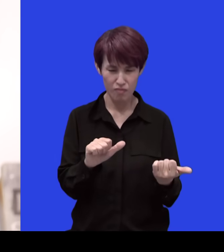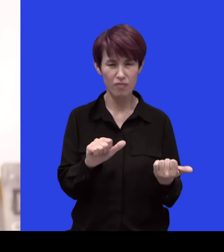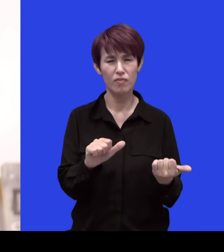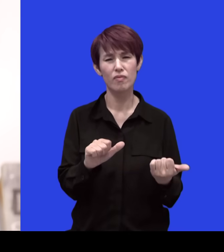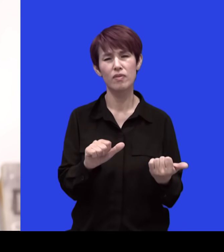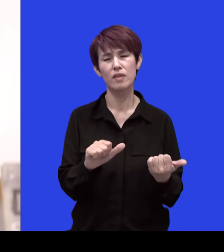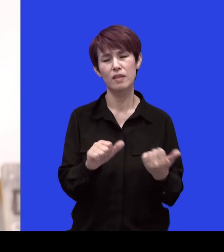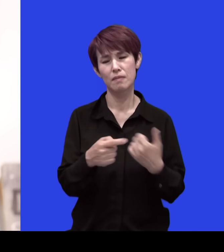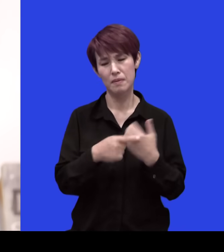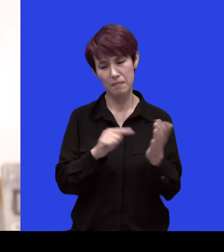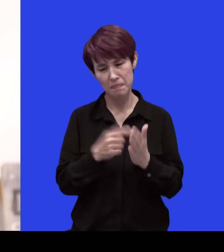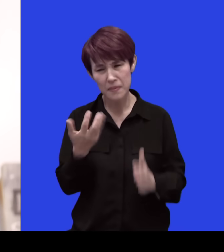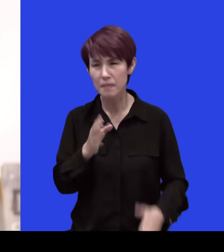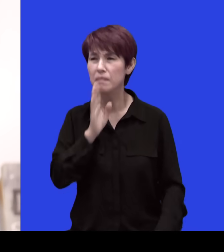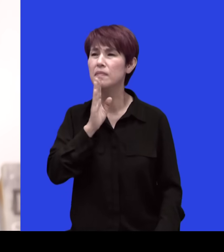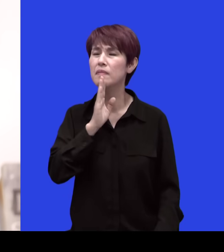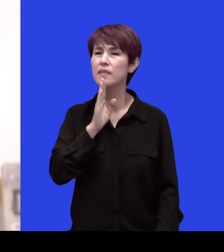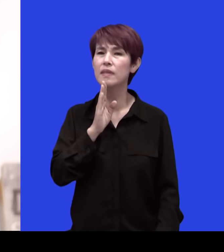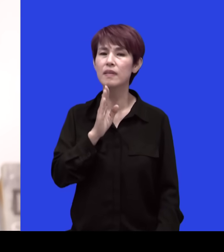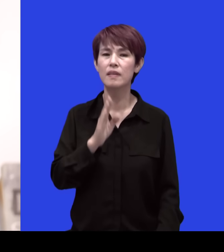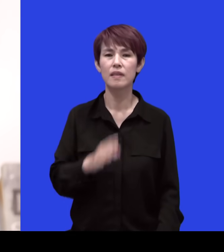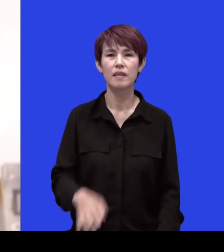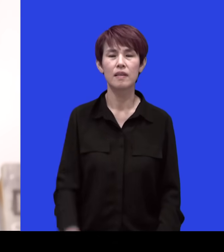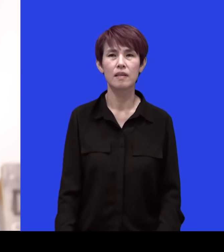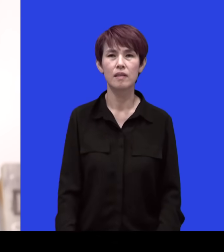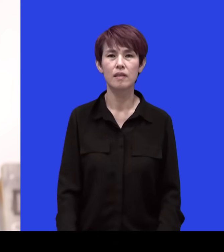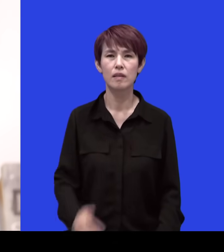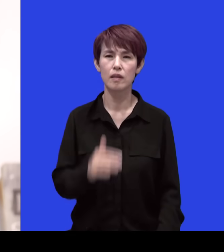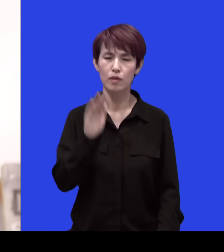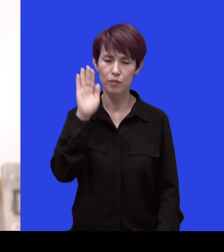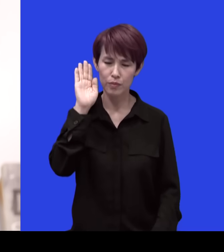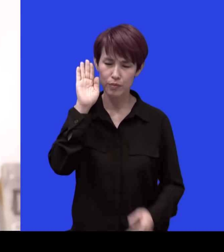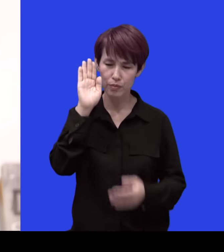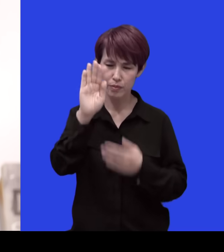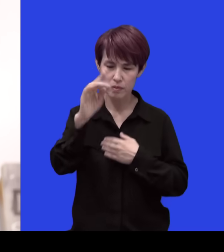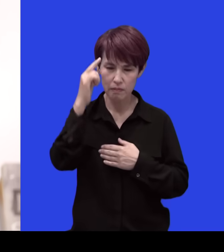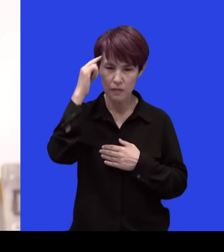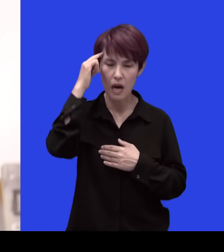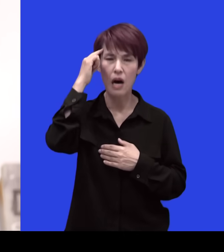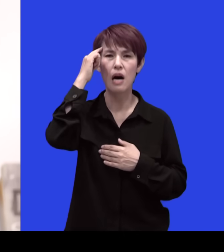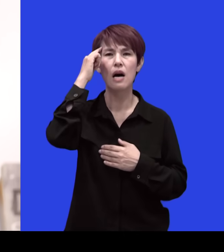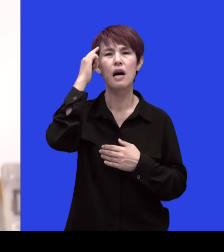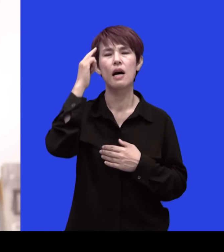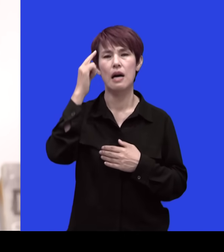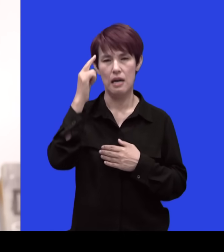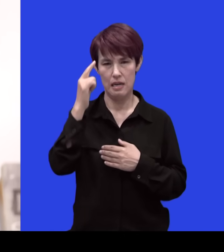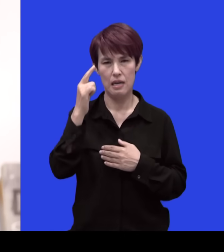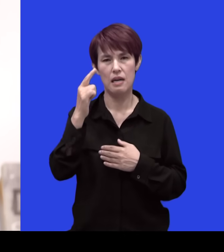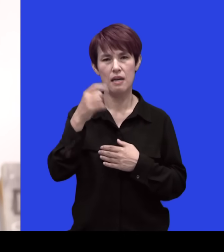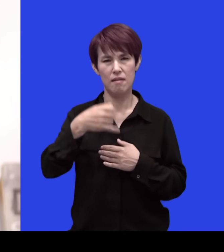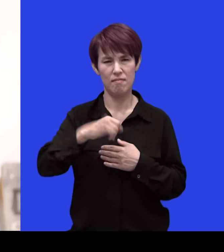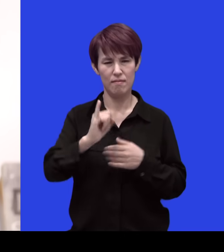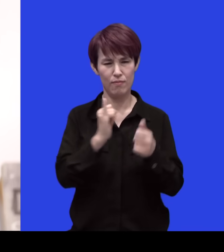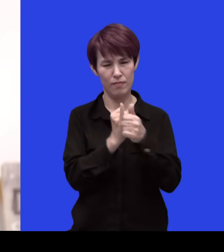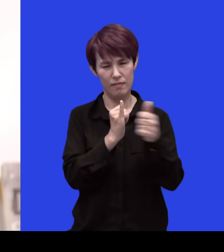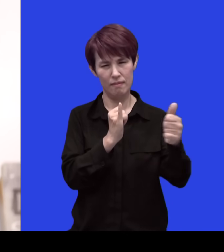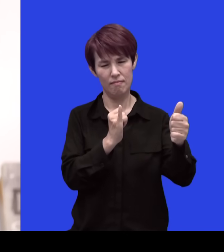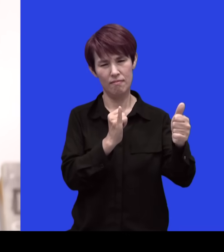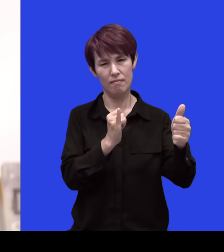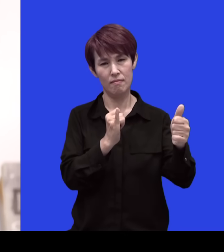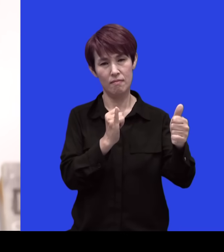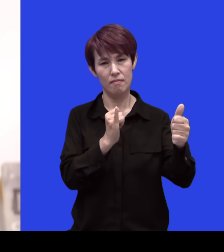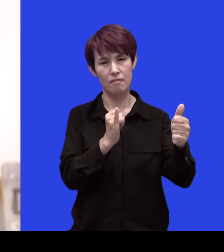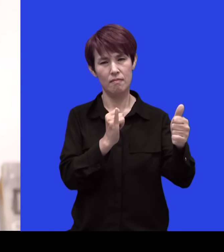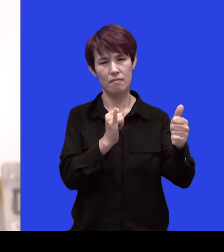네네. 근데 지나놓고 보니까 그럼요. 우리보다 더 아픈 애가 걔야. 그렇죠.